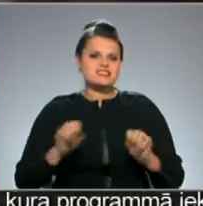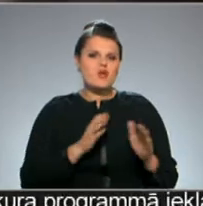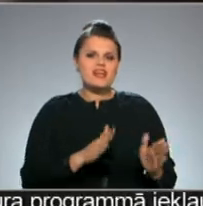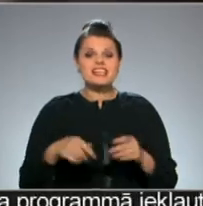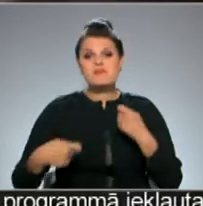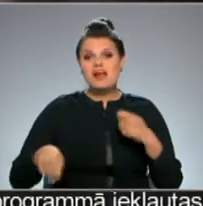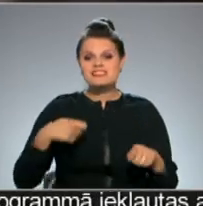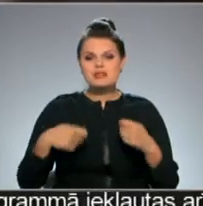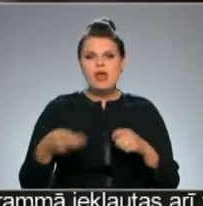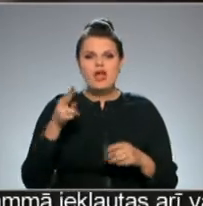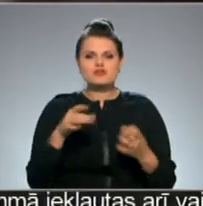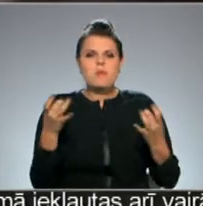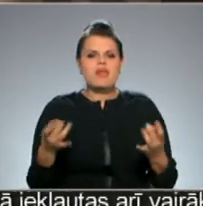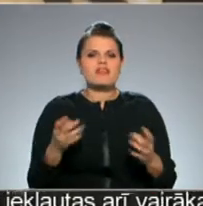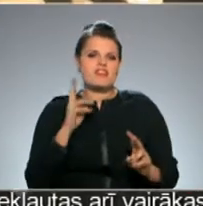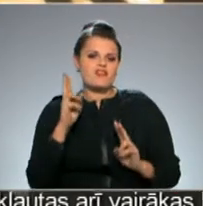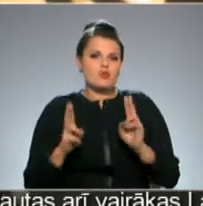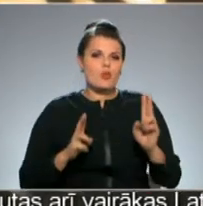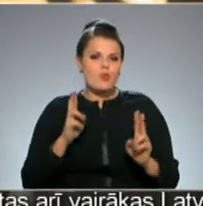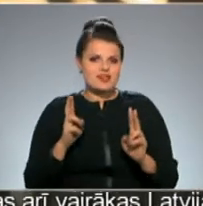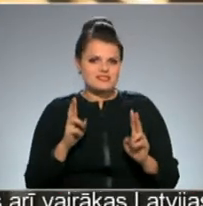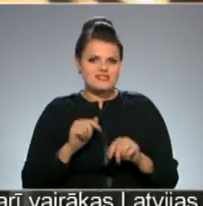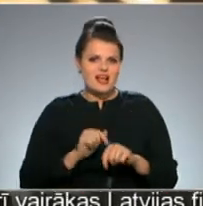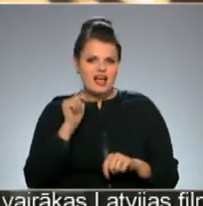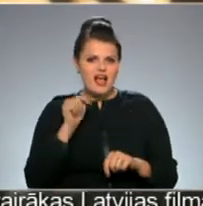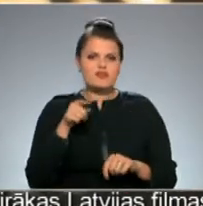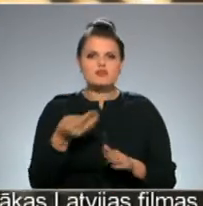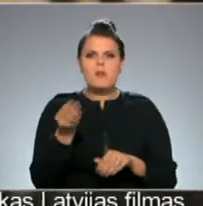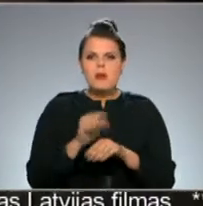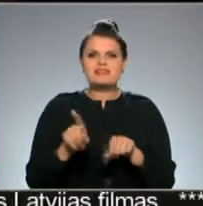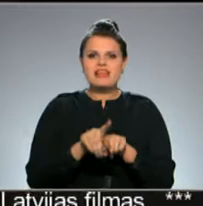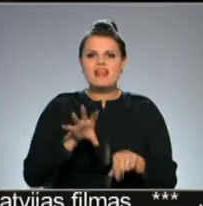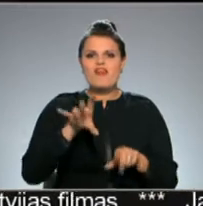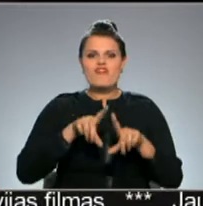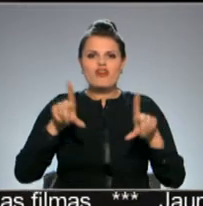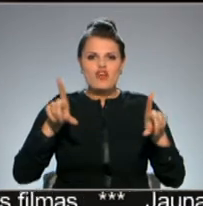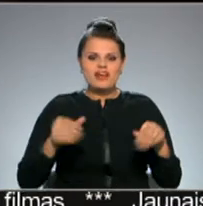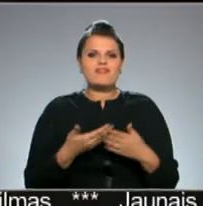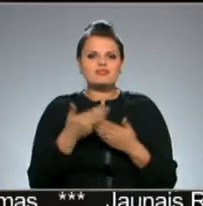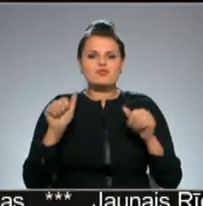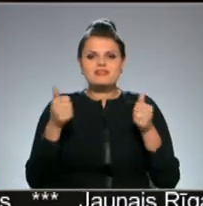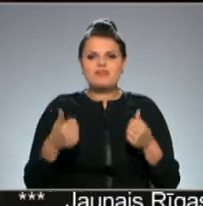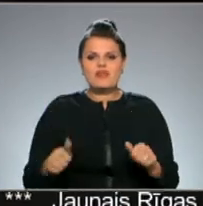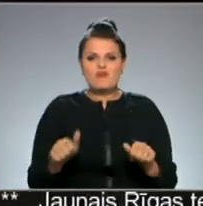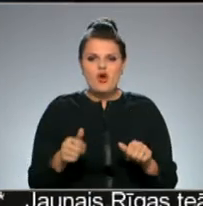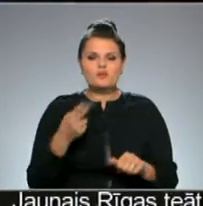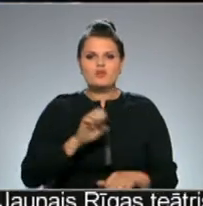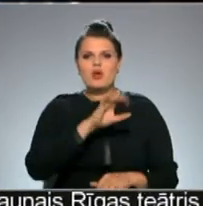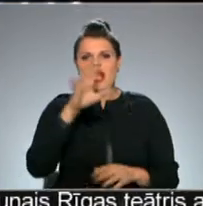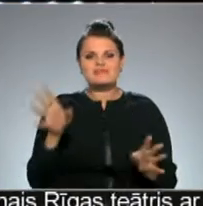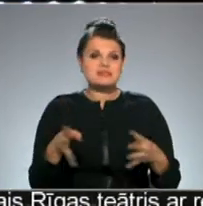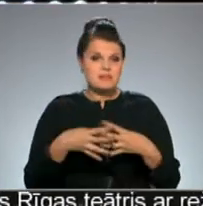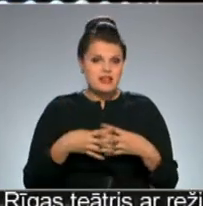spēles un meditatīvas noskaņas. Keramikas kompozīcijas papildina arī fotogrāfijas, kas kopā veido formas un gaismas